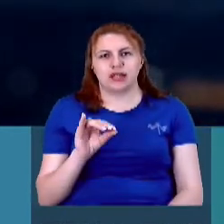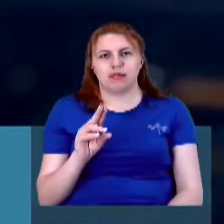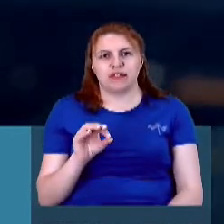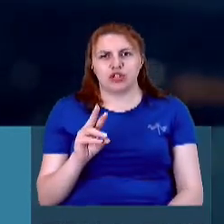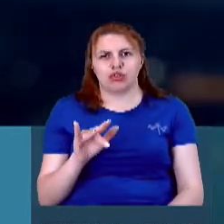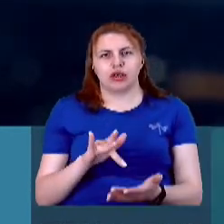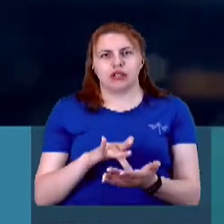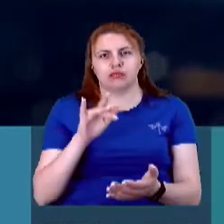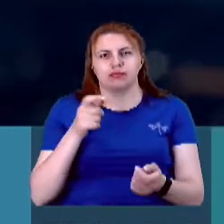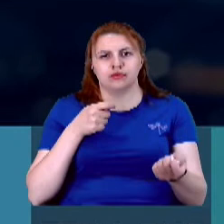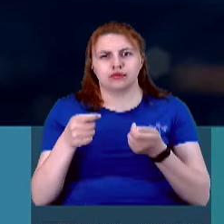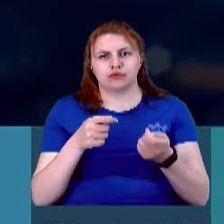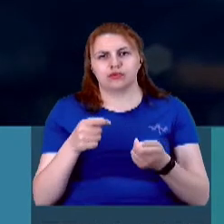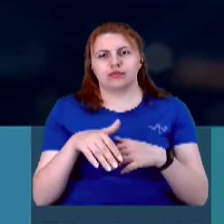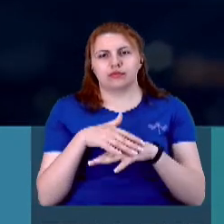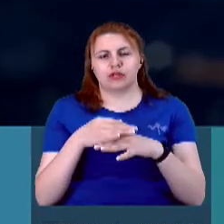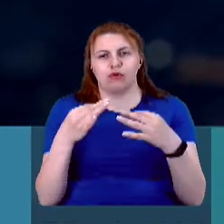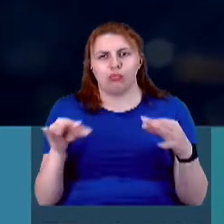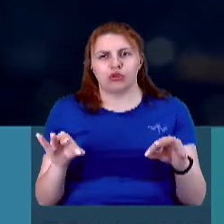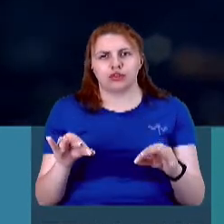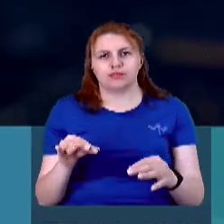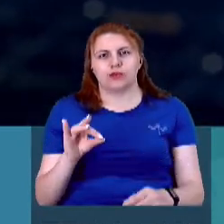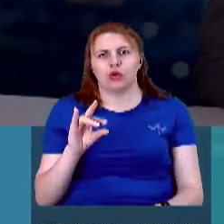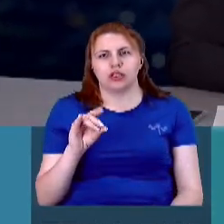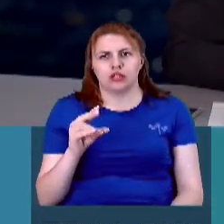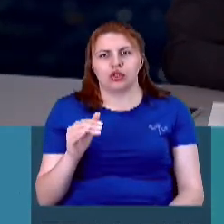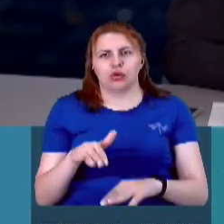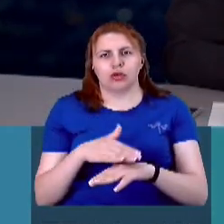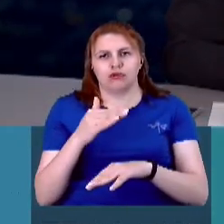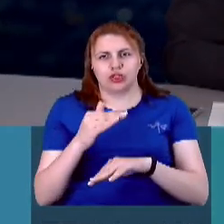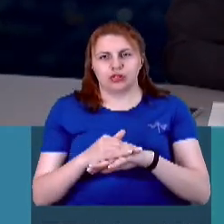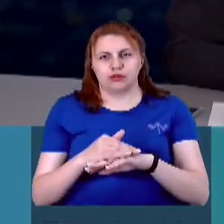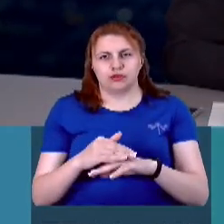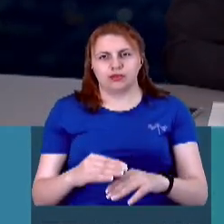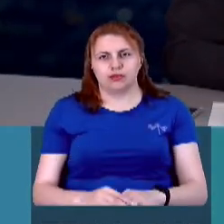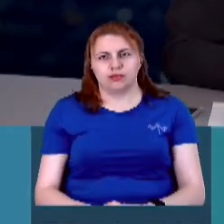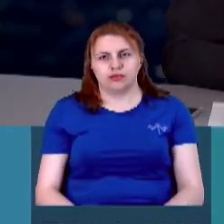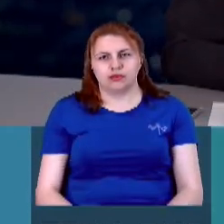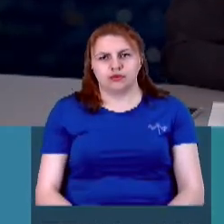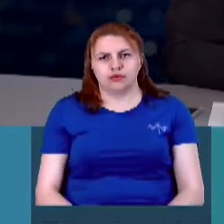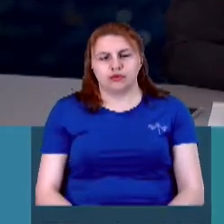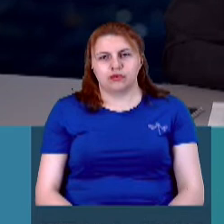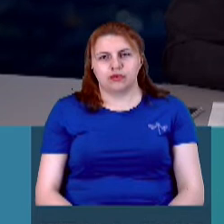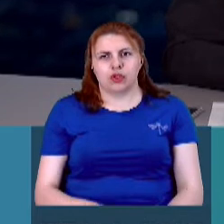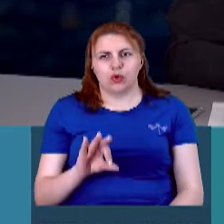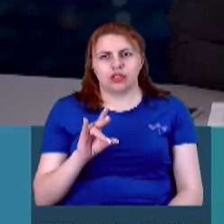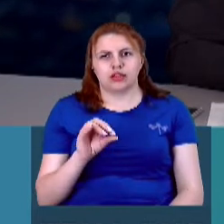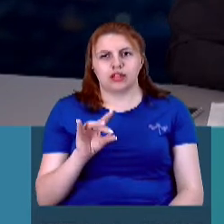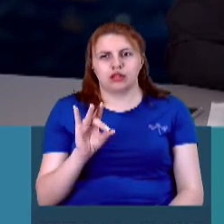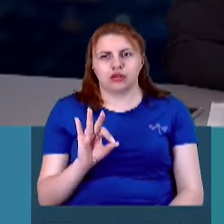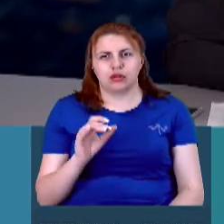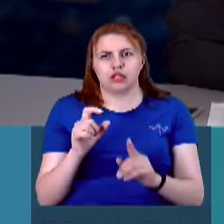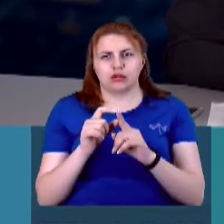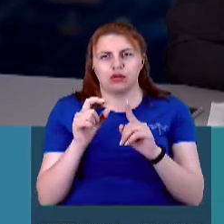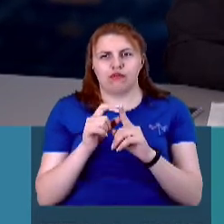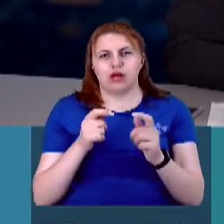керівниця Центру громадянських свобод, приєднується до нашого ефіру. Пані Олександро, доброго вечора. Доброго вечора. Пані Олександро, за